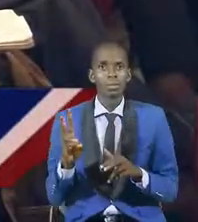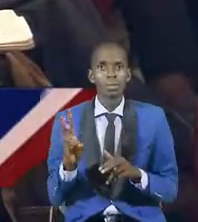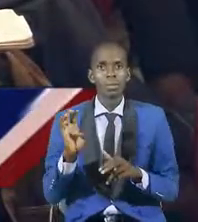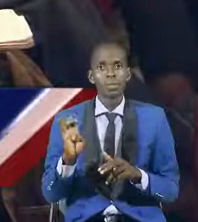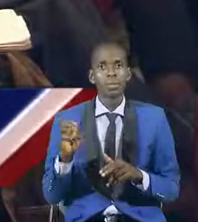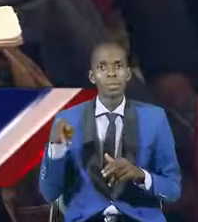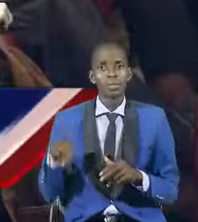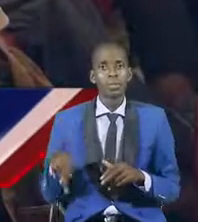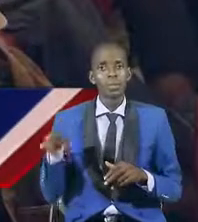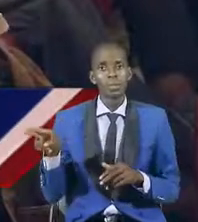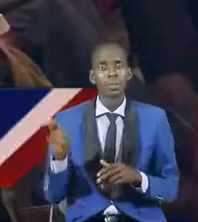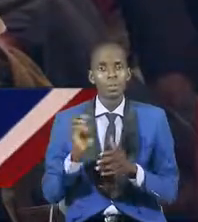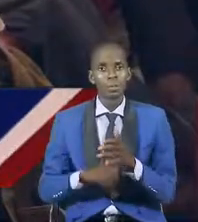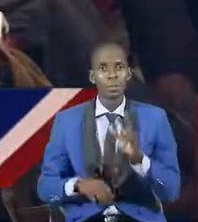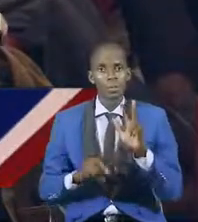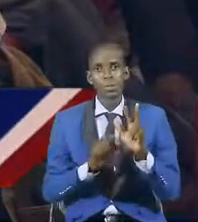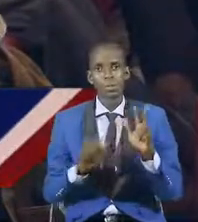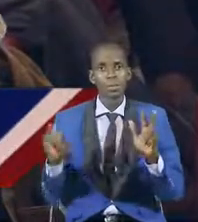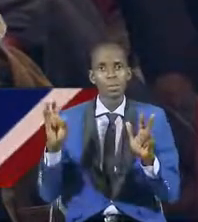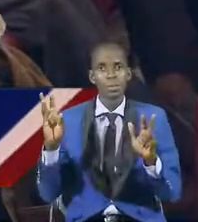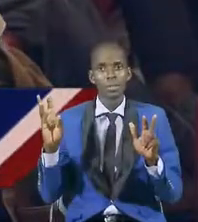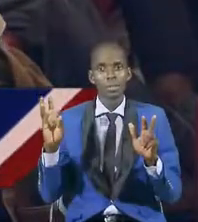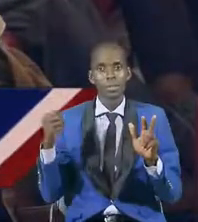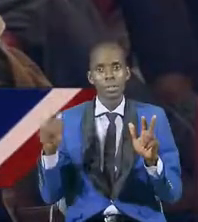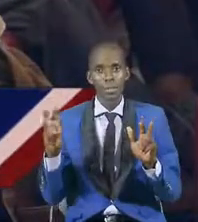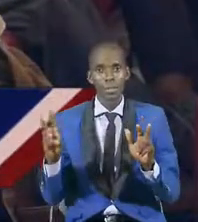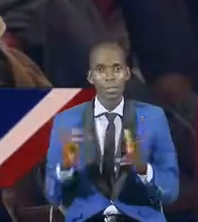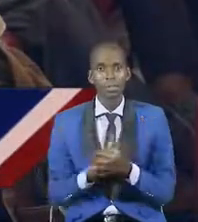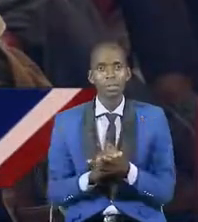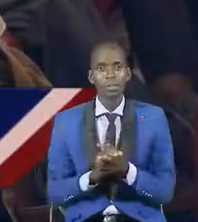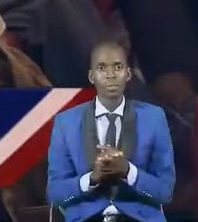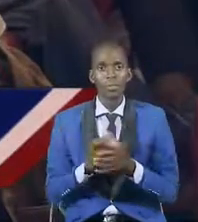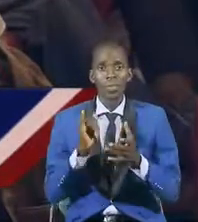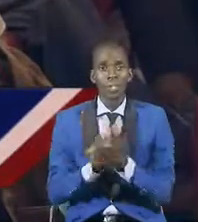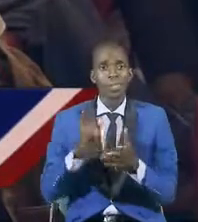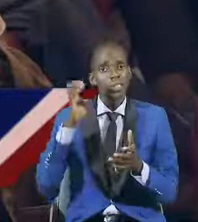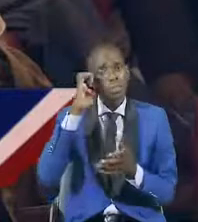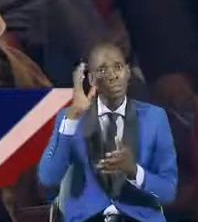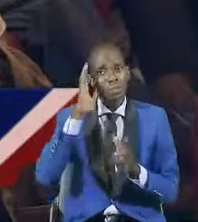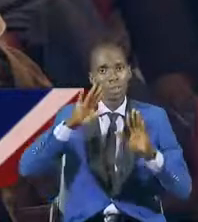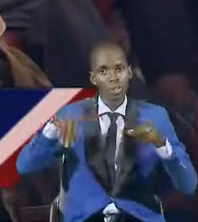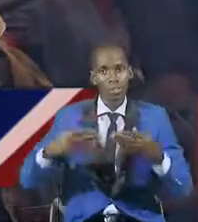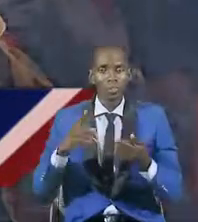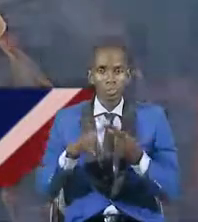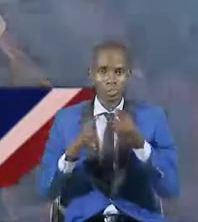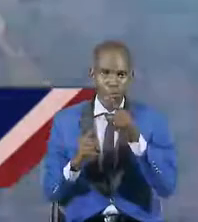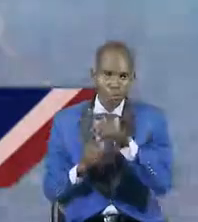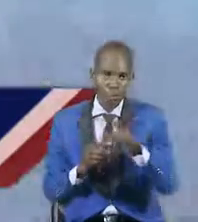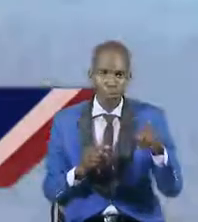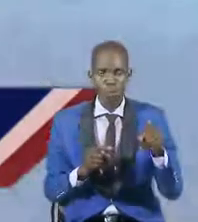verset 16. Éphésiens 3, nous lisons le verset 13. Afin qu'il vous